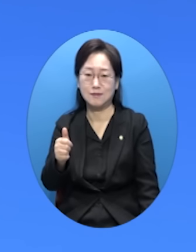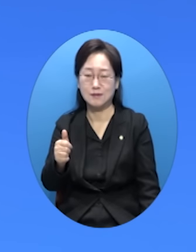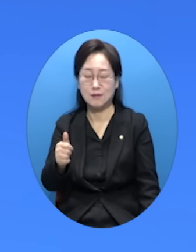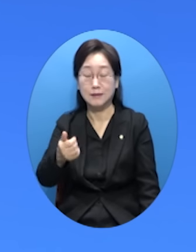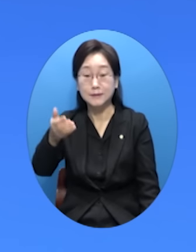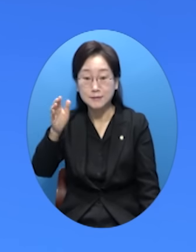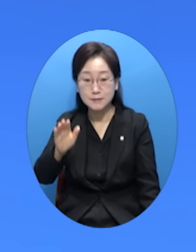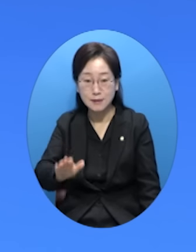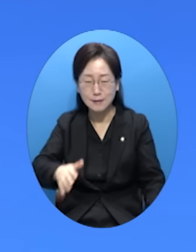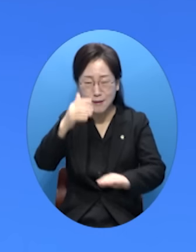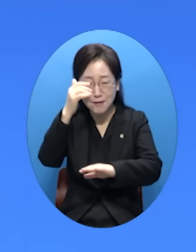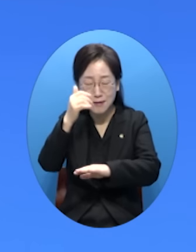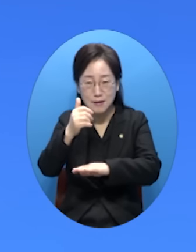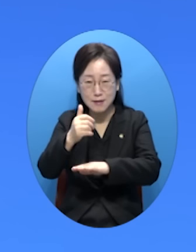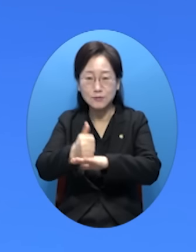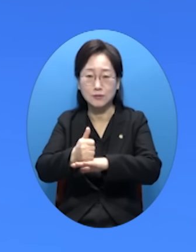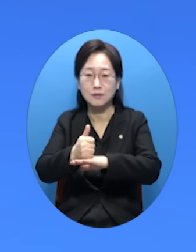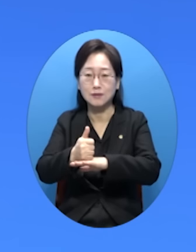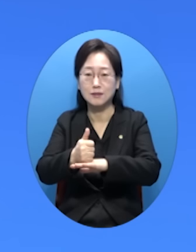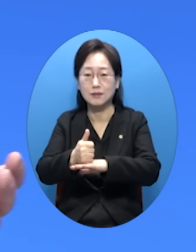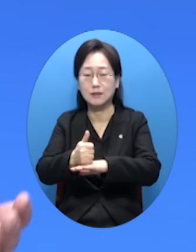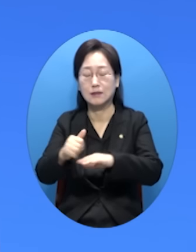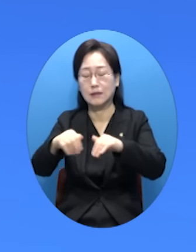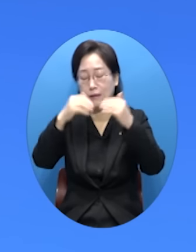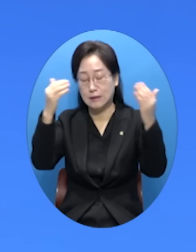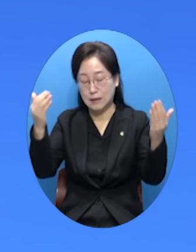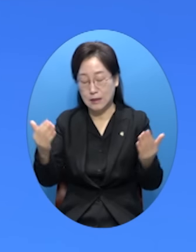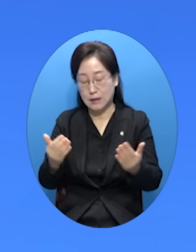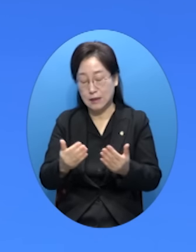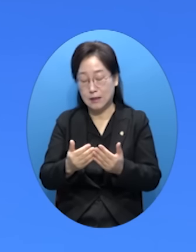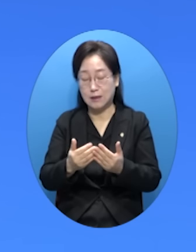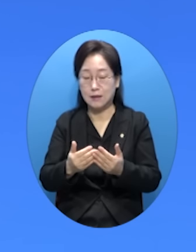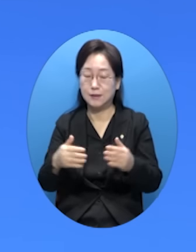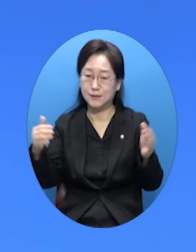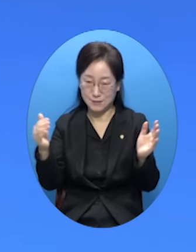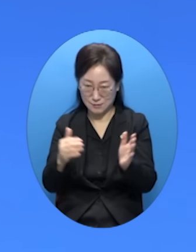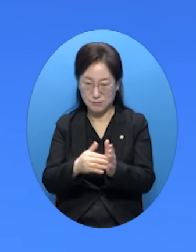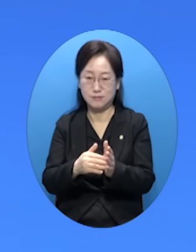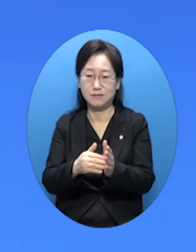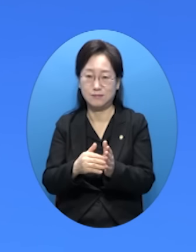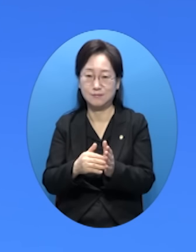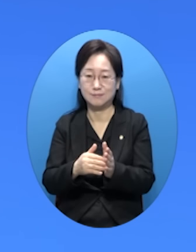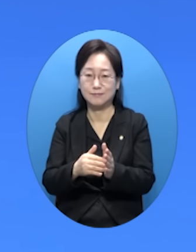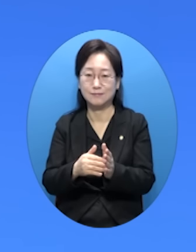어쩌지 돼서 하여간 모든 것 다 내려놓고